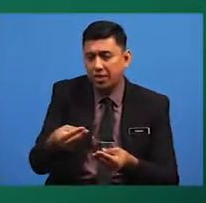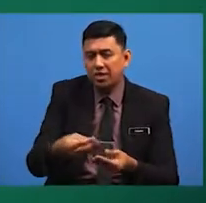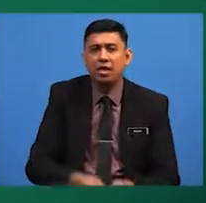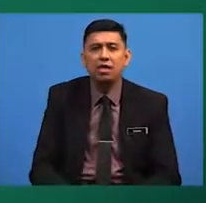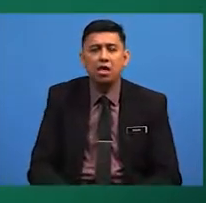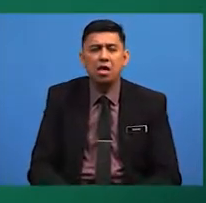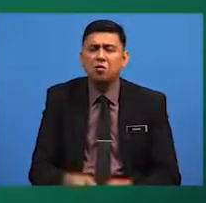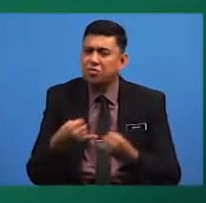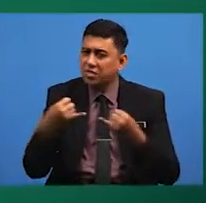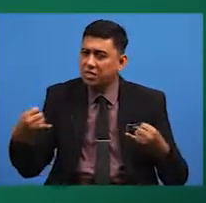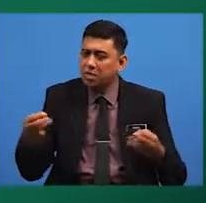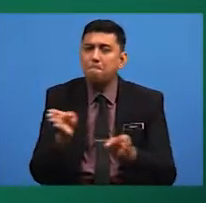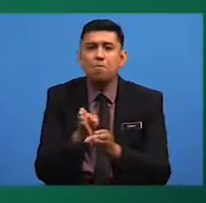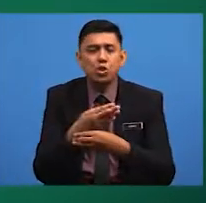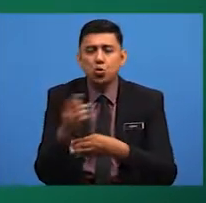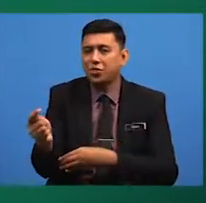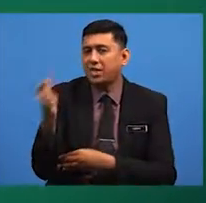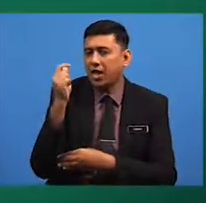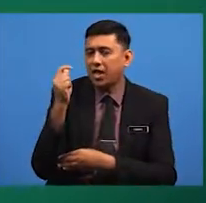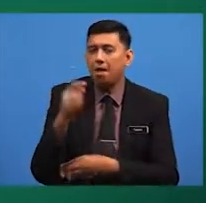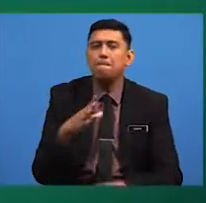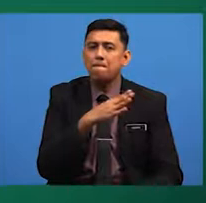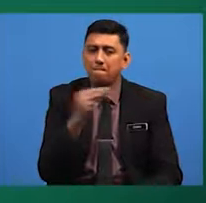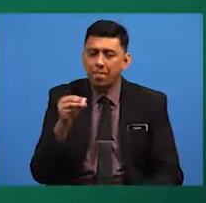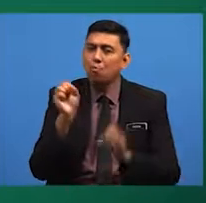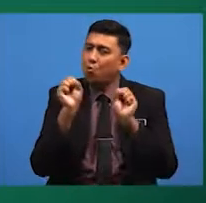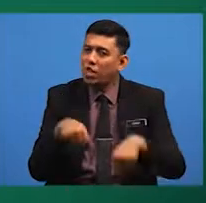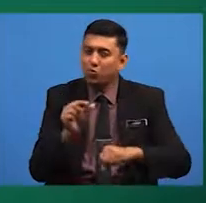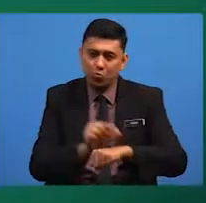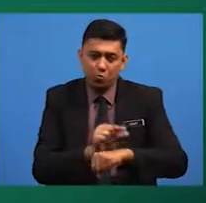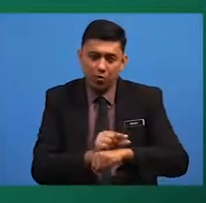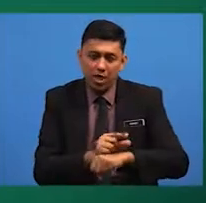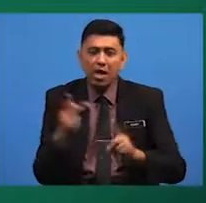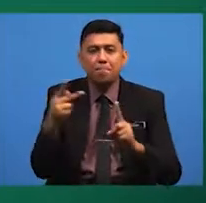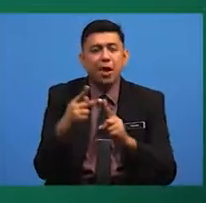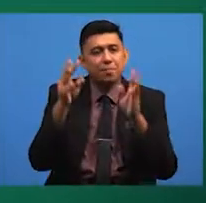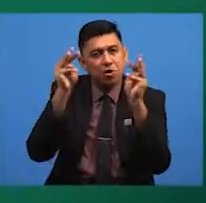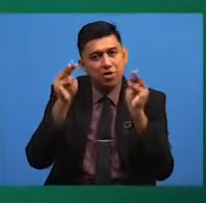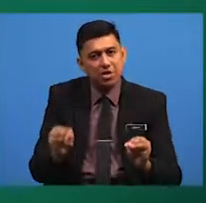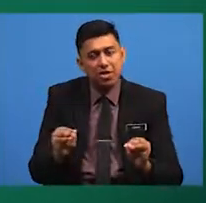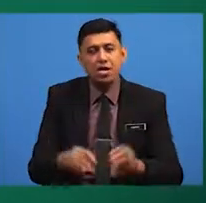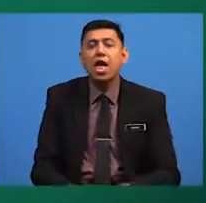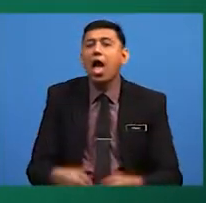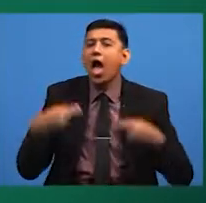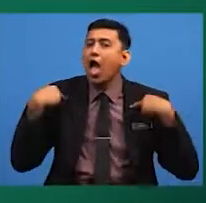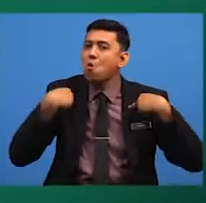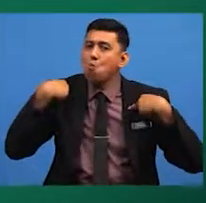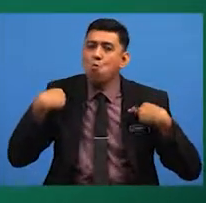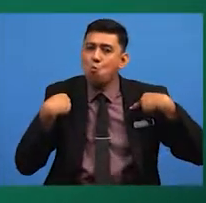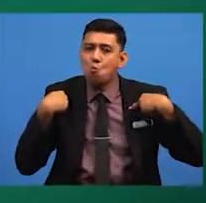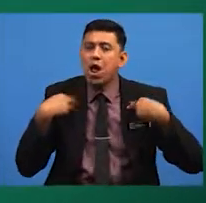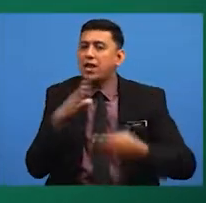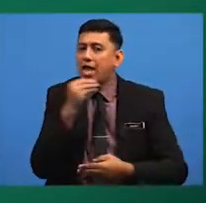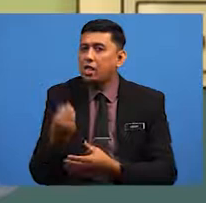jenis bentuk tenaga dan boleh digunakan kepada manusia hewan dan